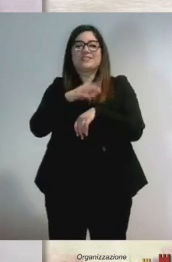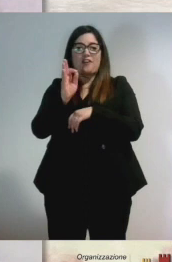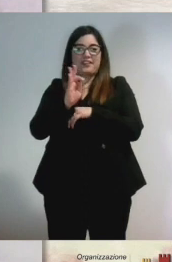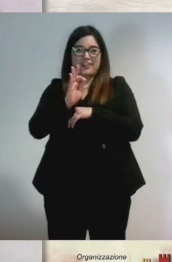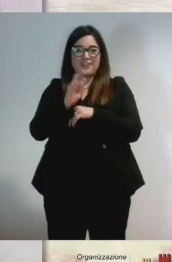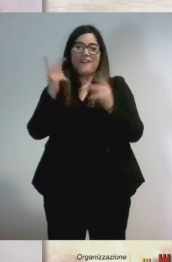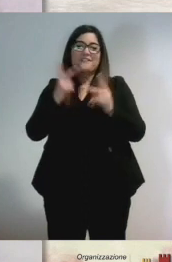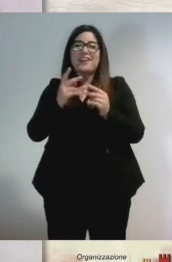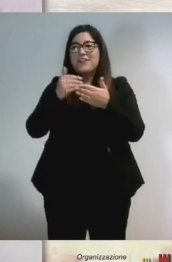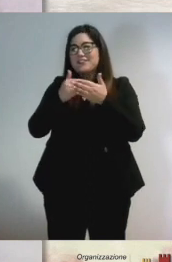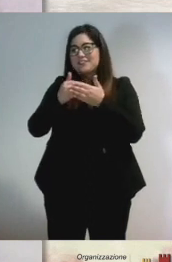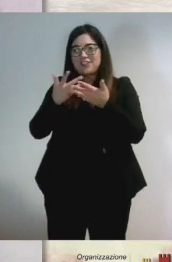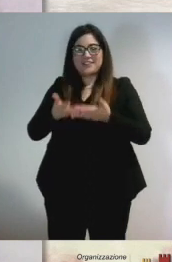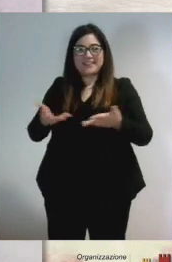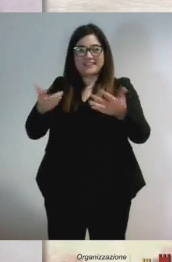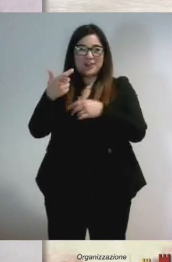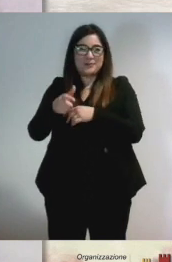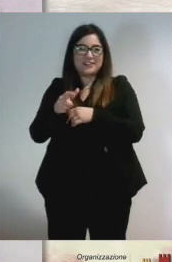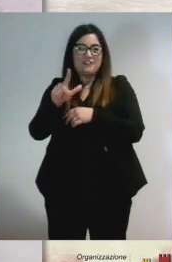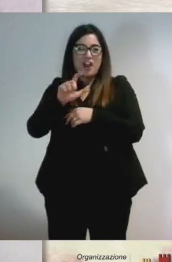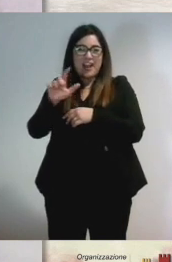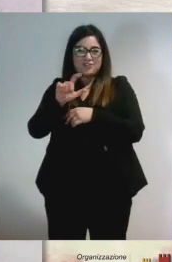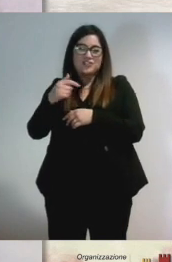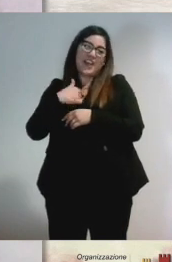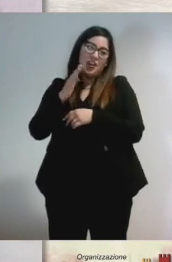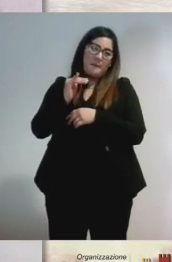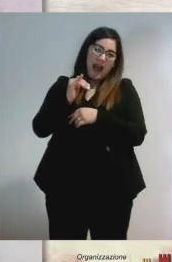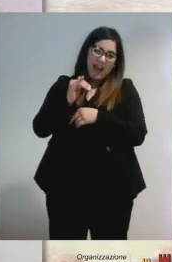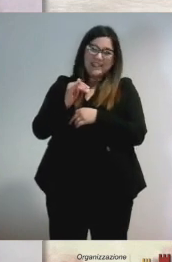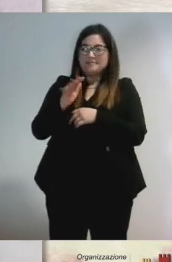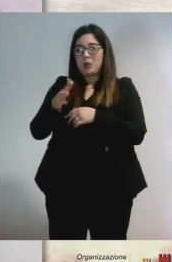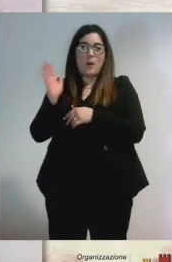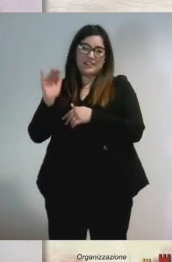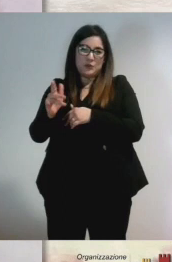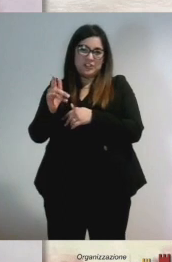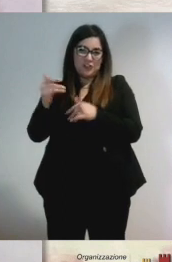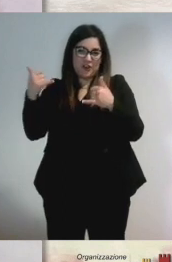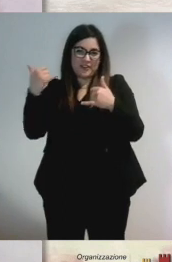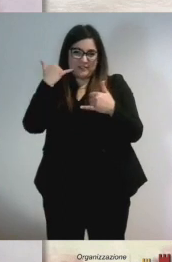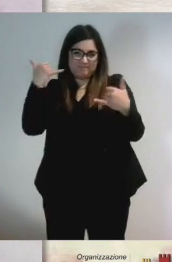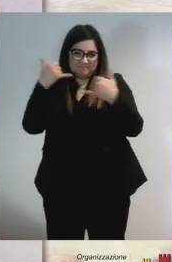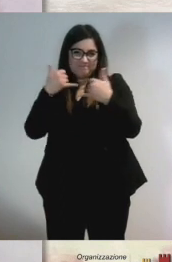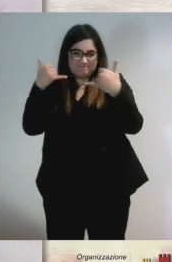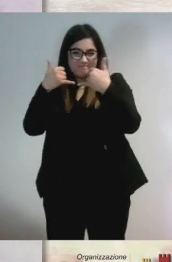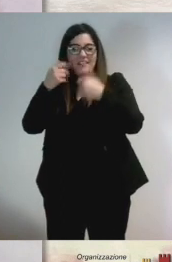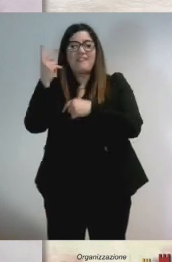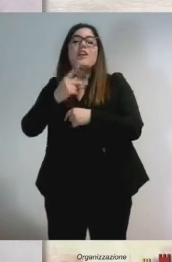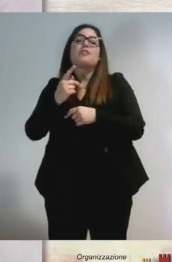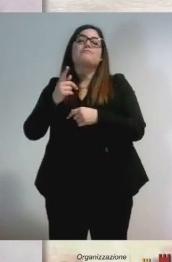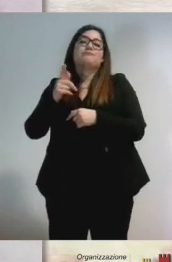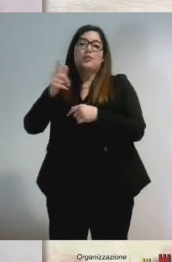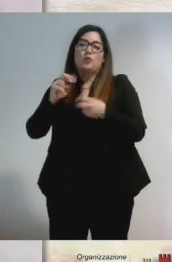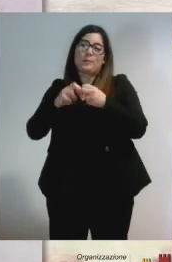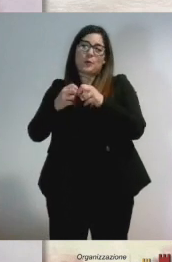territoriale perché è di Lecce Io sono di Bari lo sento quasi ogni giorno abbiamo risolto alcuni problemi però mi appello